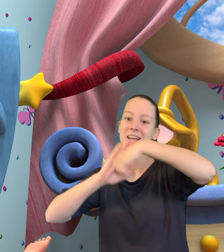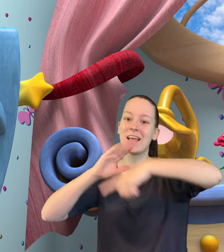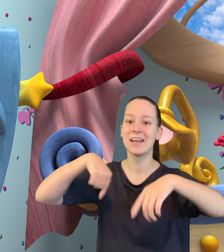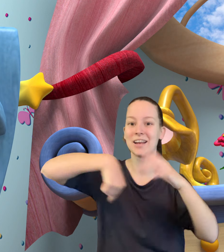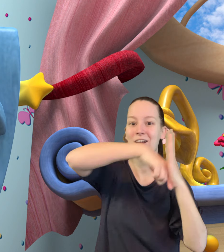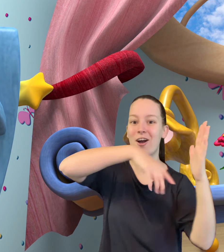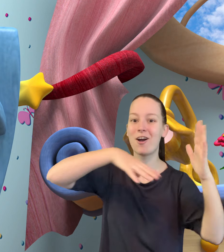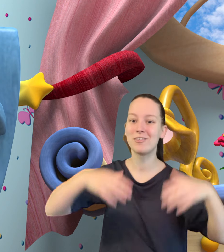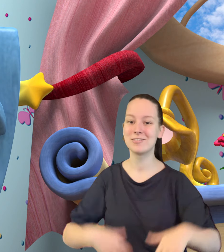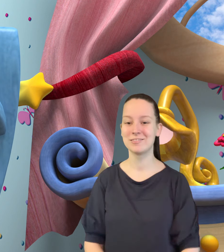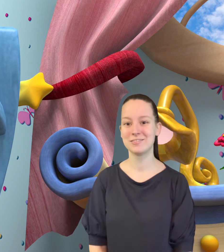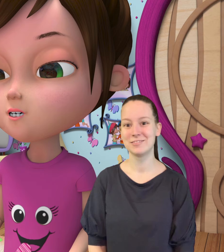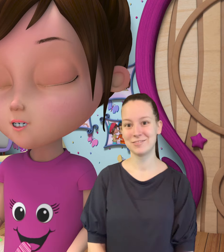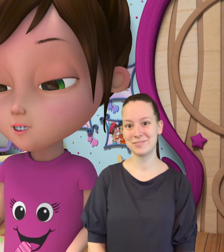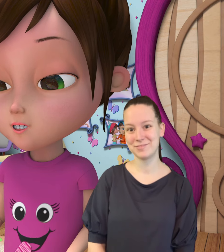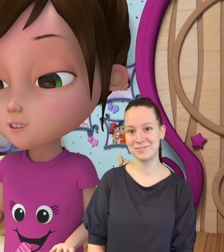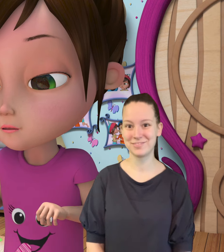ディンディンドン